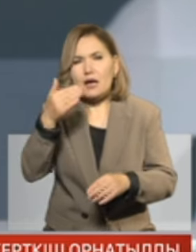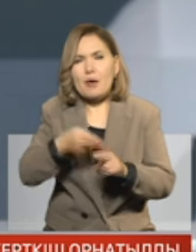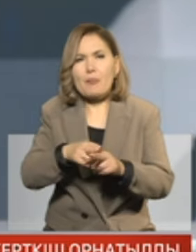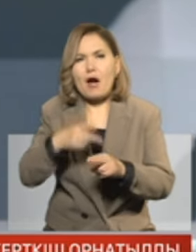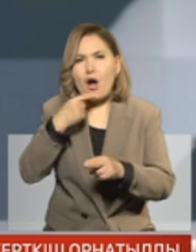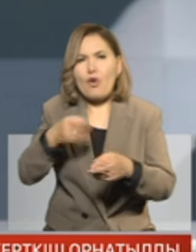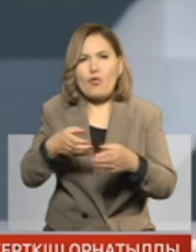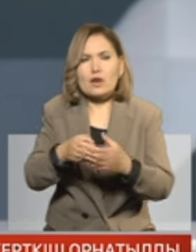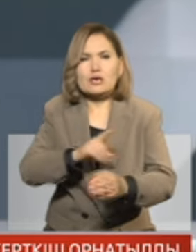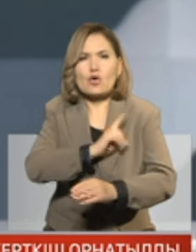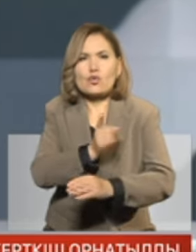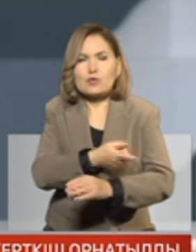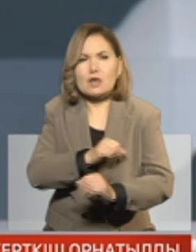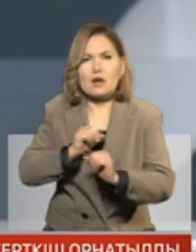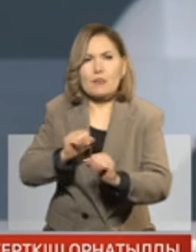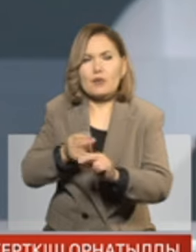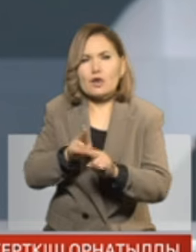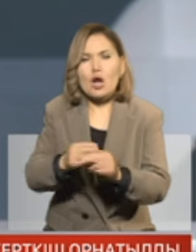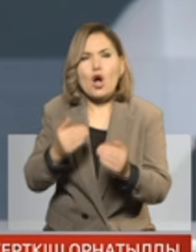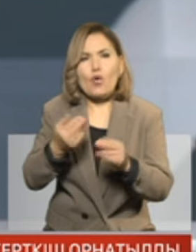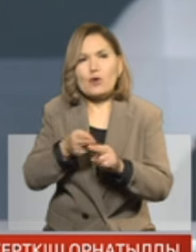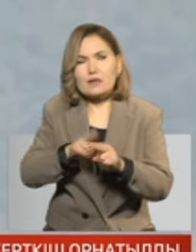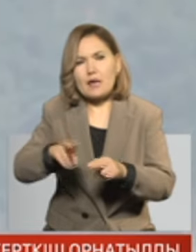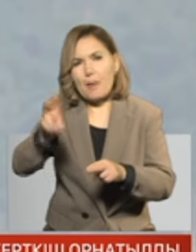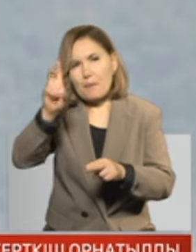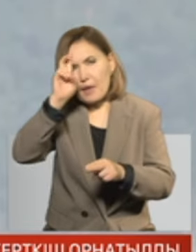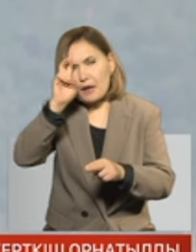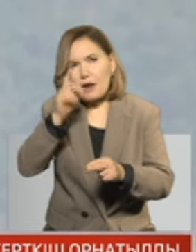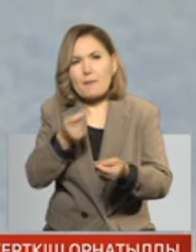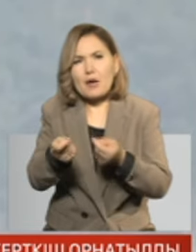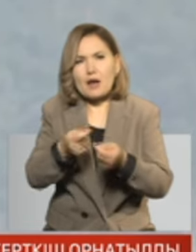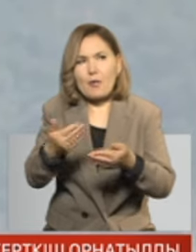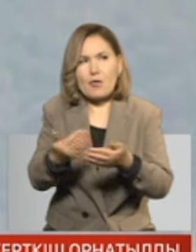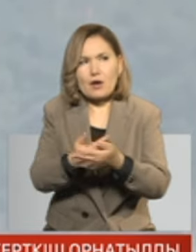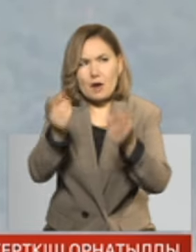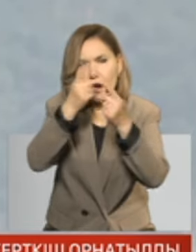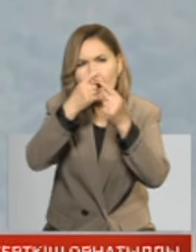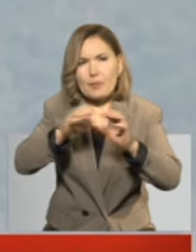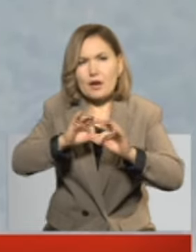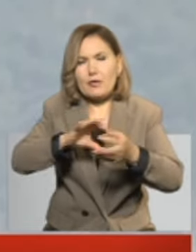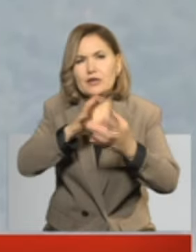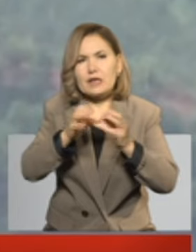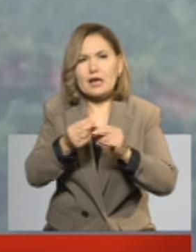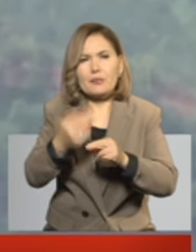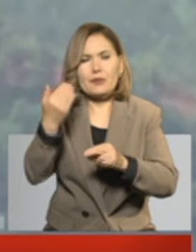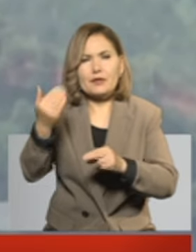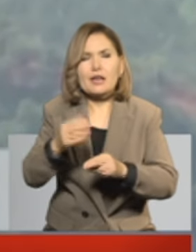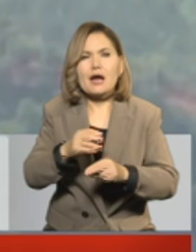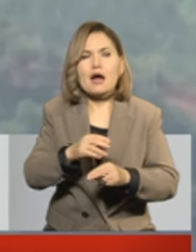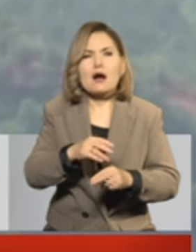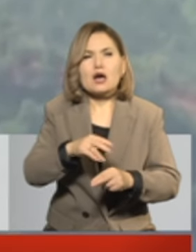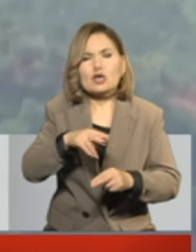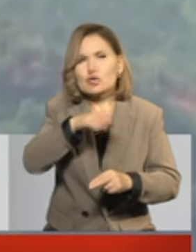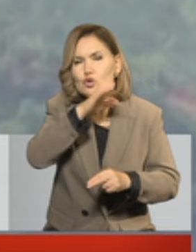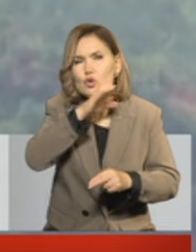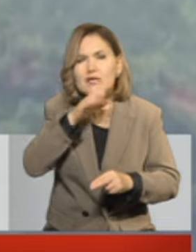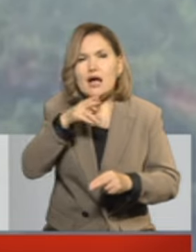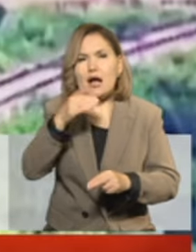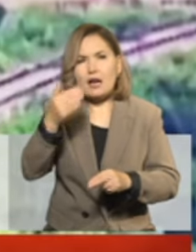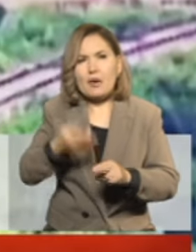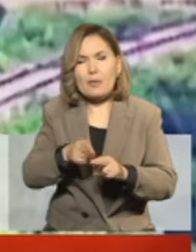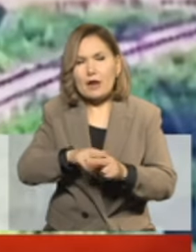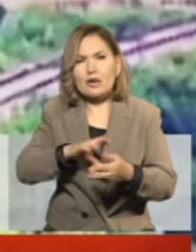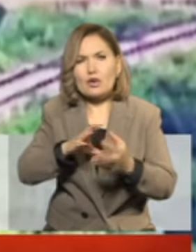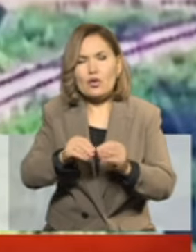қорғанысты нығайтып жатыр. Мұны бүгін осы елдің мемлекеттік ақпарат құралдары хабарлады. Олардың дерегінше Ким Чен Ын билігі